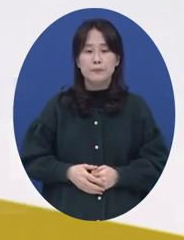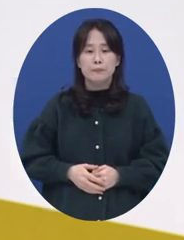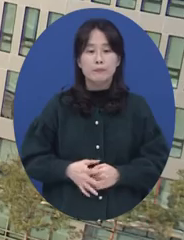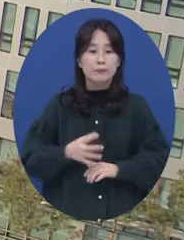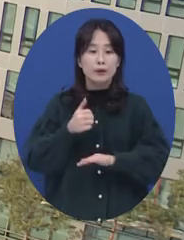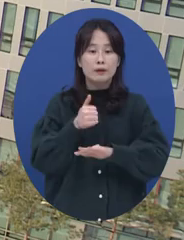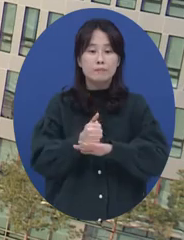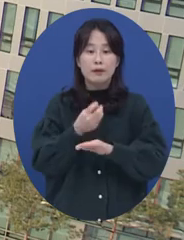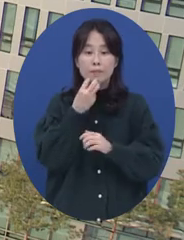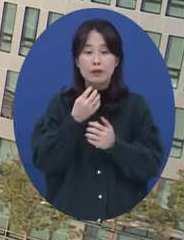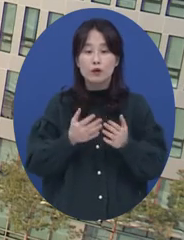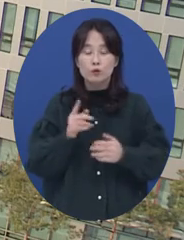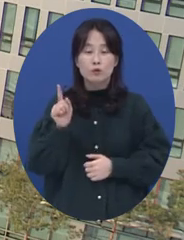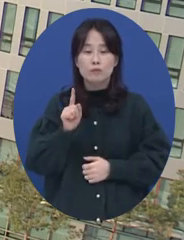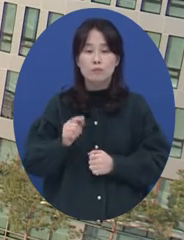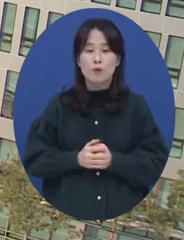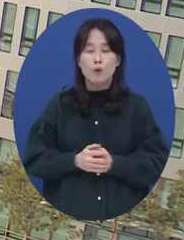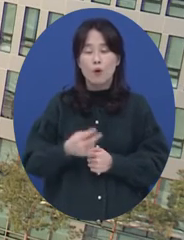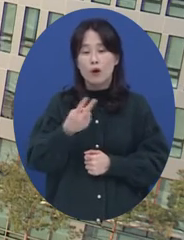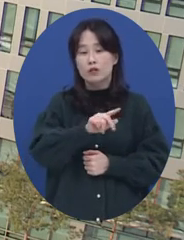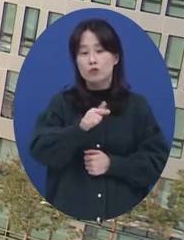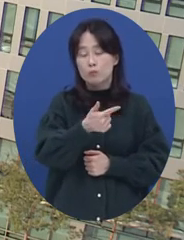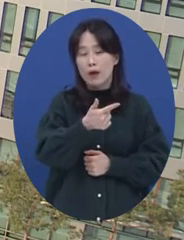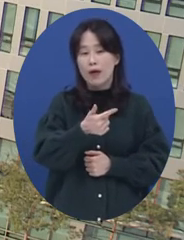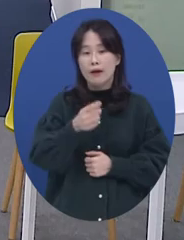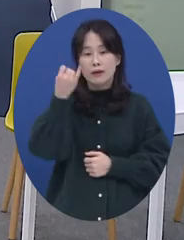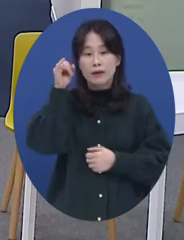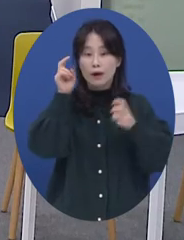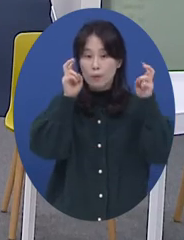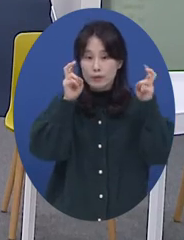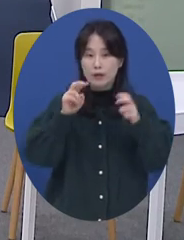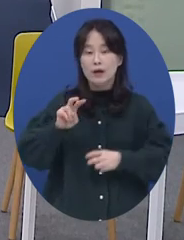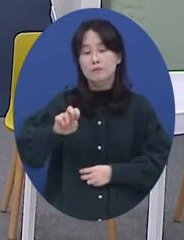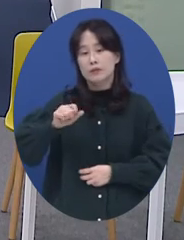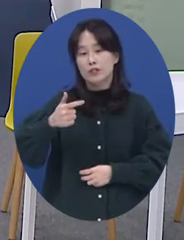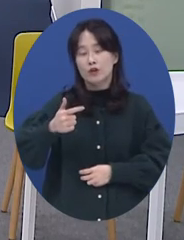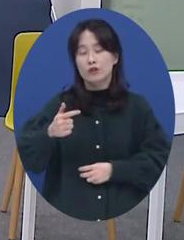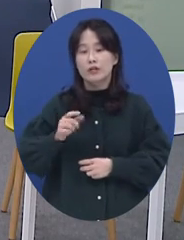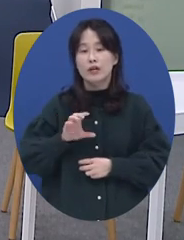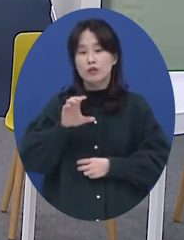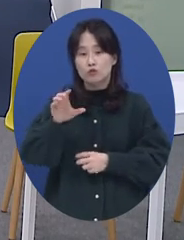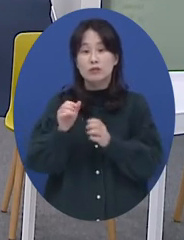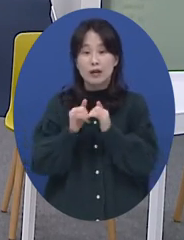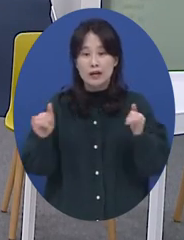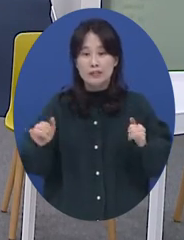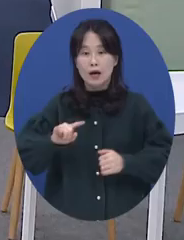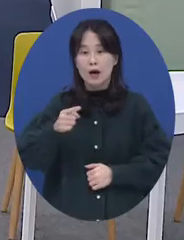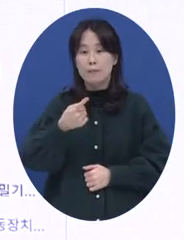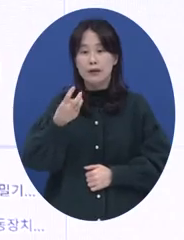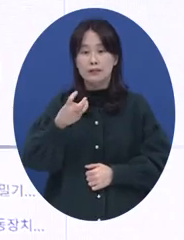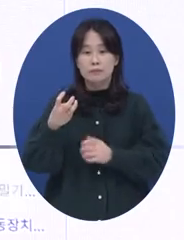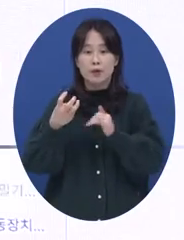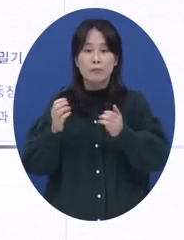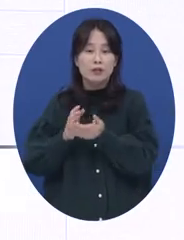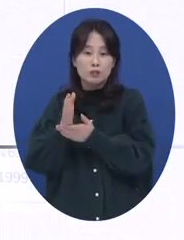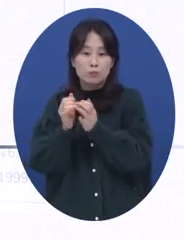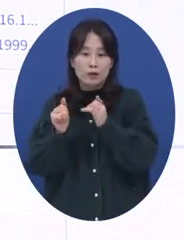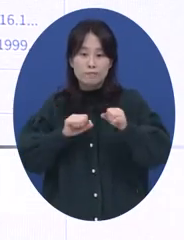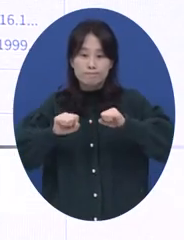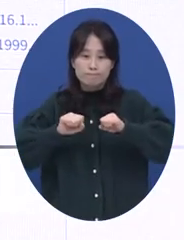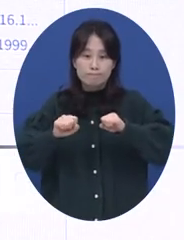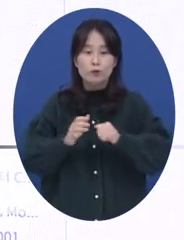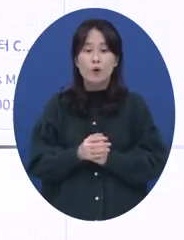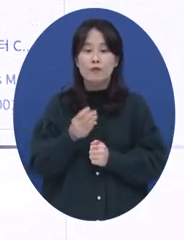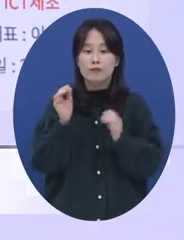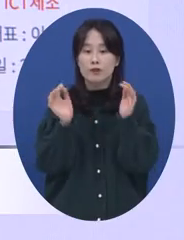하겠습니다 마지막으로 경기도는 현재 도내 2600 역 의 스타 턱과 26개 투자사 130여명의